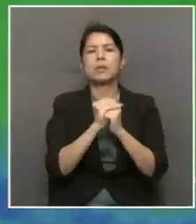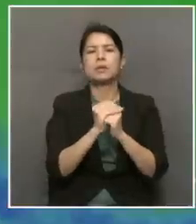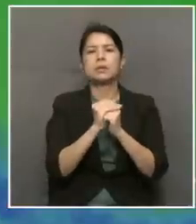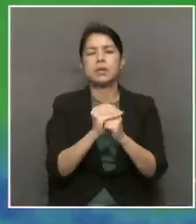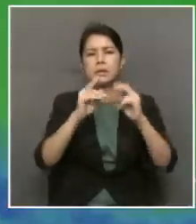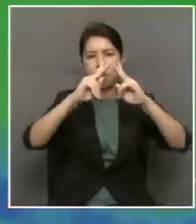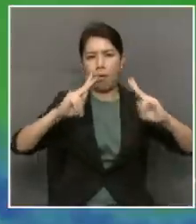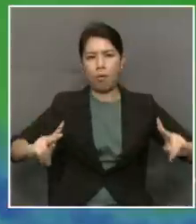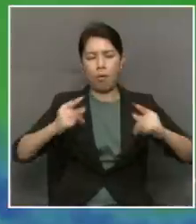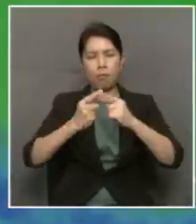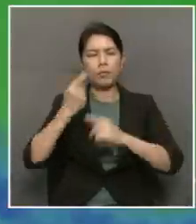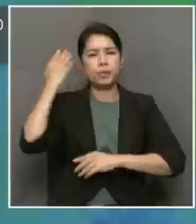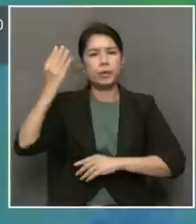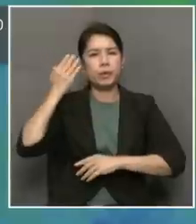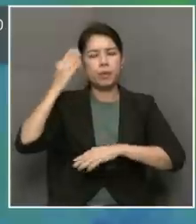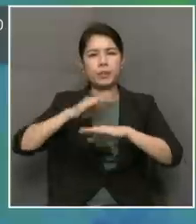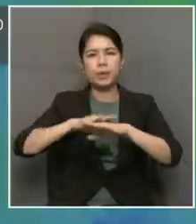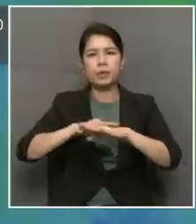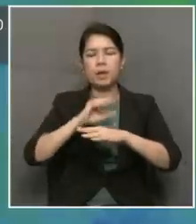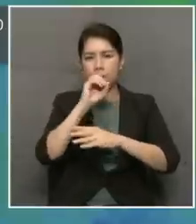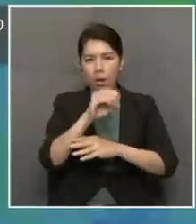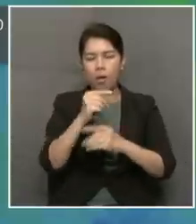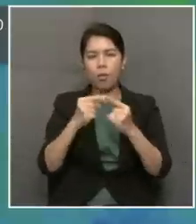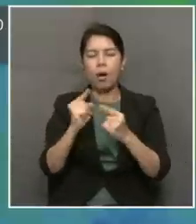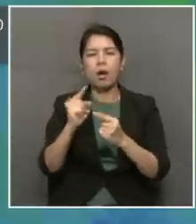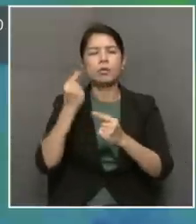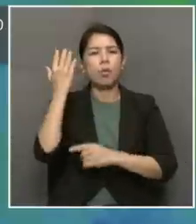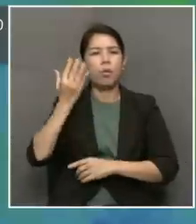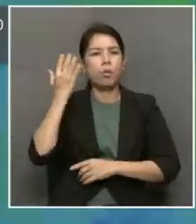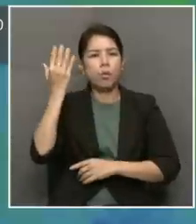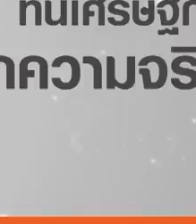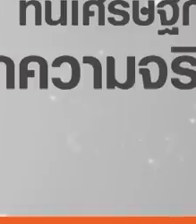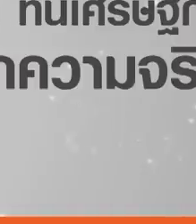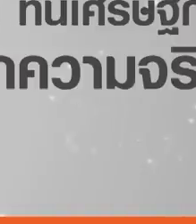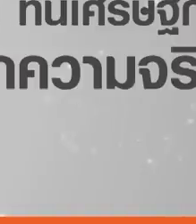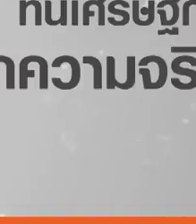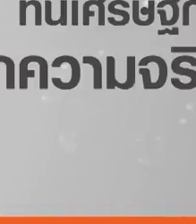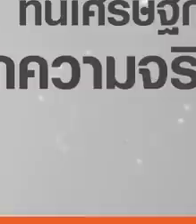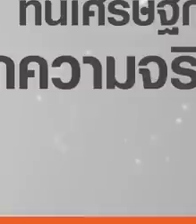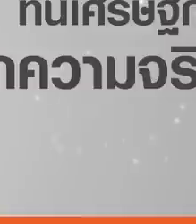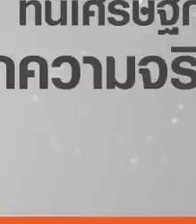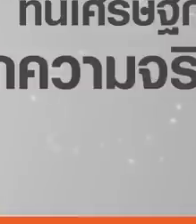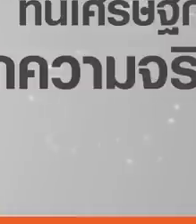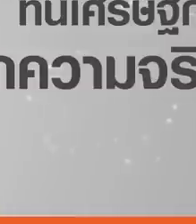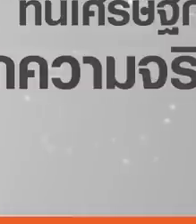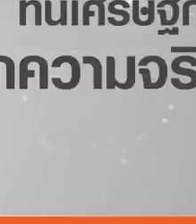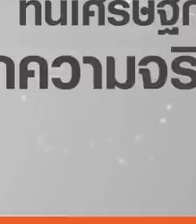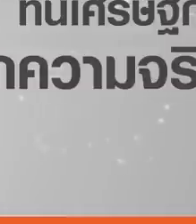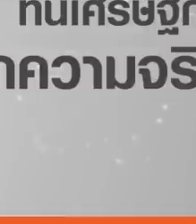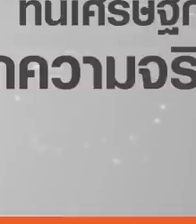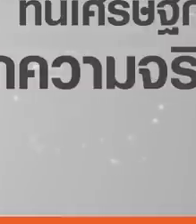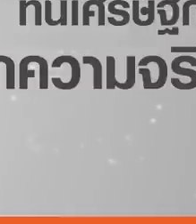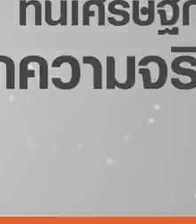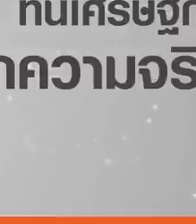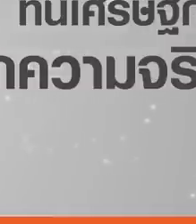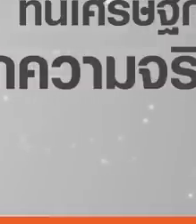ก็ย้ำว่าเจ้าพายุลูกนี้ไม่ส่งผลกระทบต่อประเทศไทยโดยตรงครับขอบคุณที่ติดตามรับชมรายการ TNN